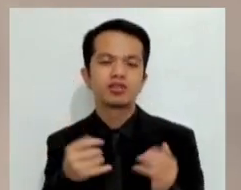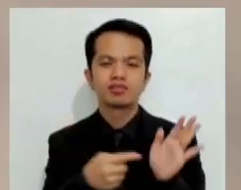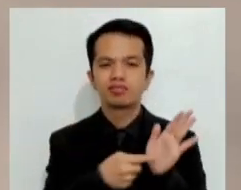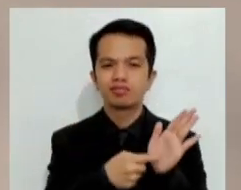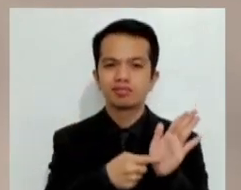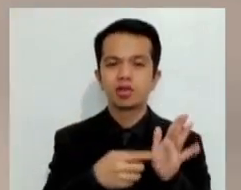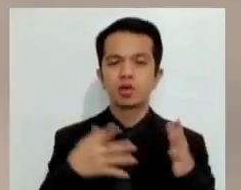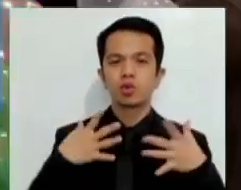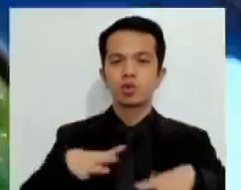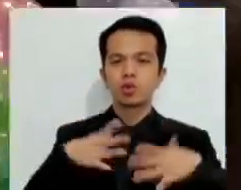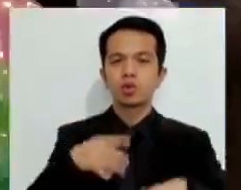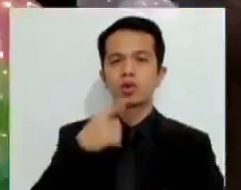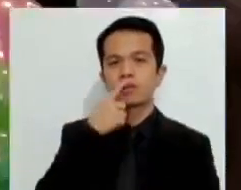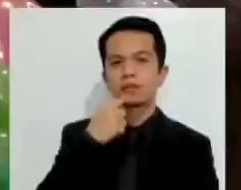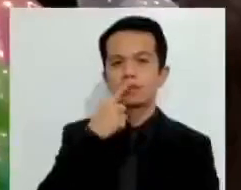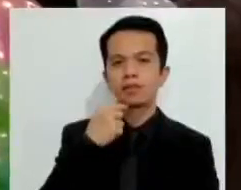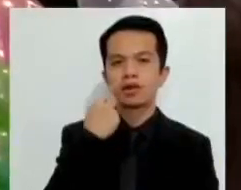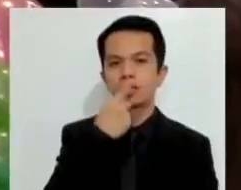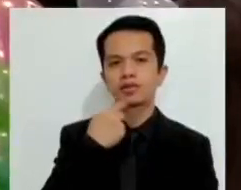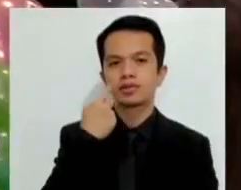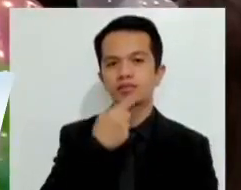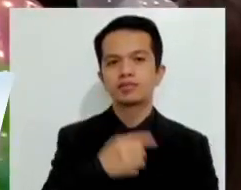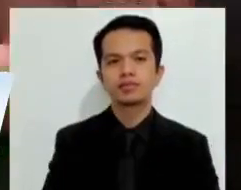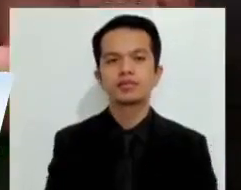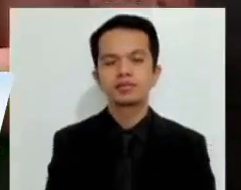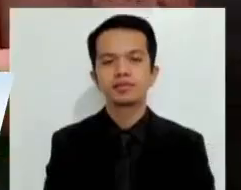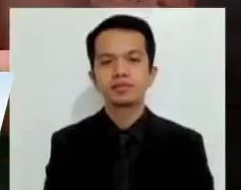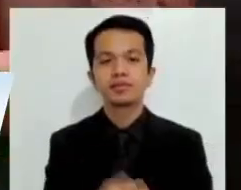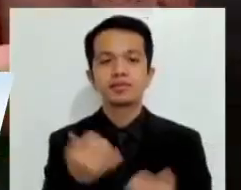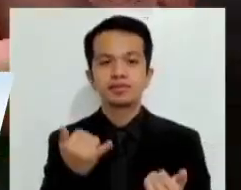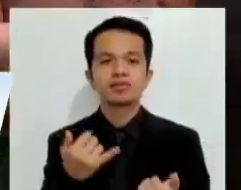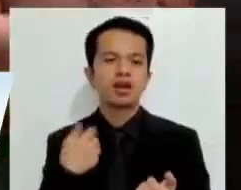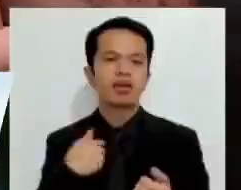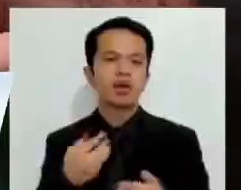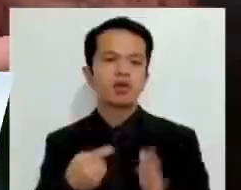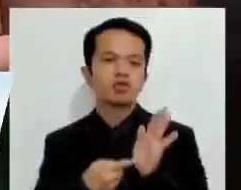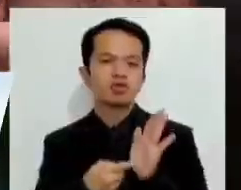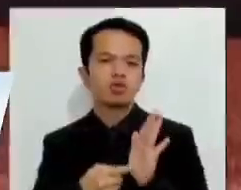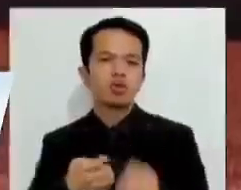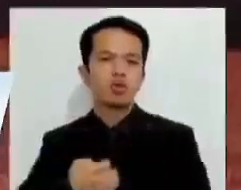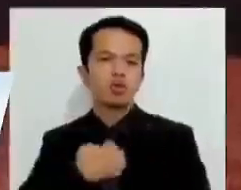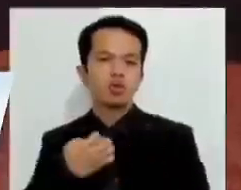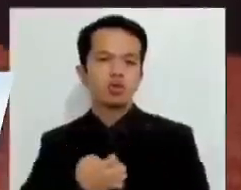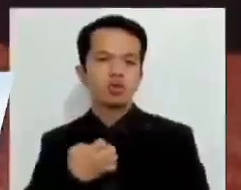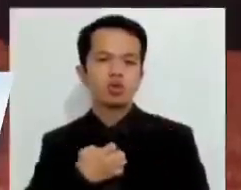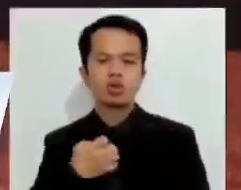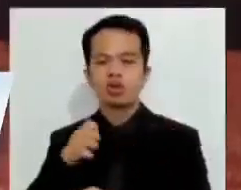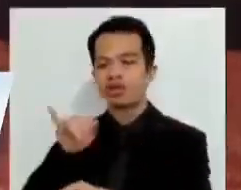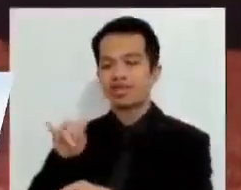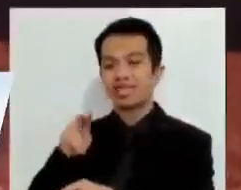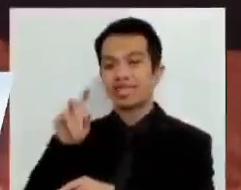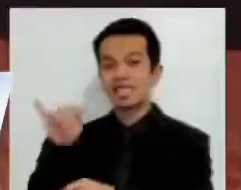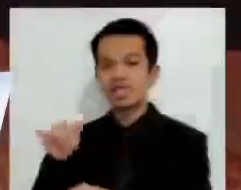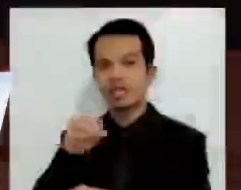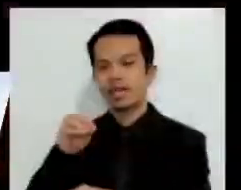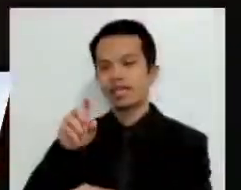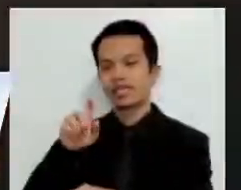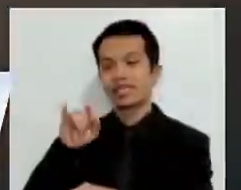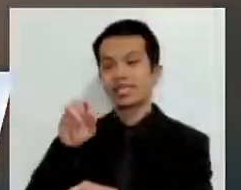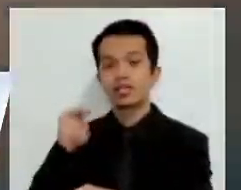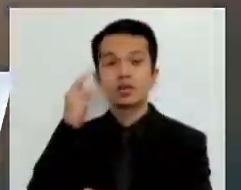her red lipstick. Halu-halong emosyon ang nararamdaman ni na Jenny Lynn Mercado at Sian Lim dahil